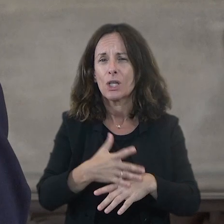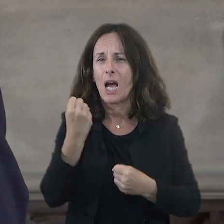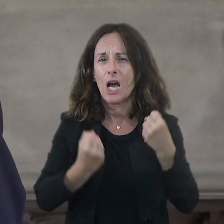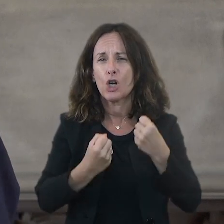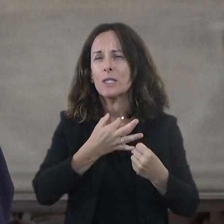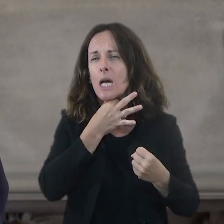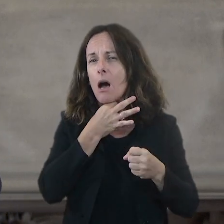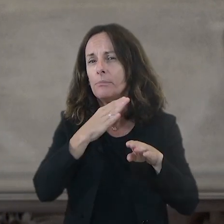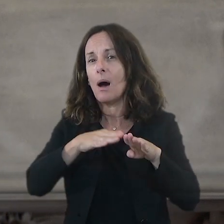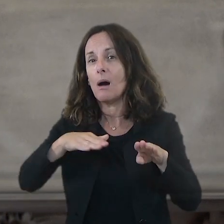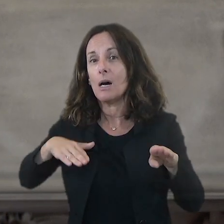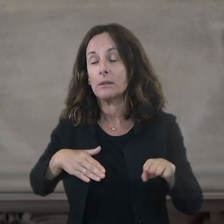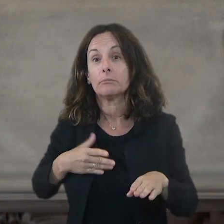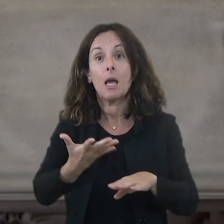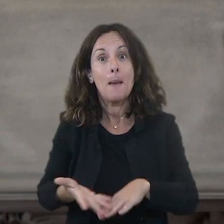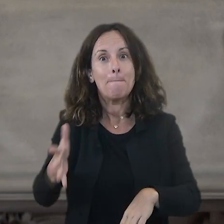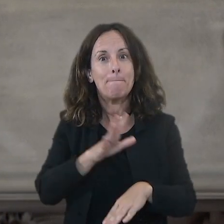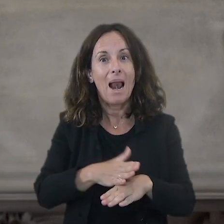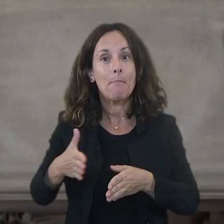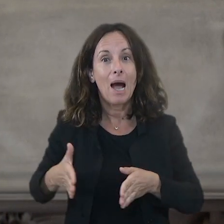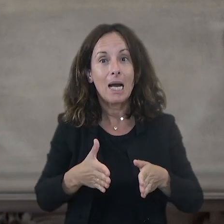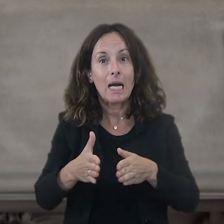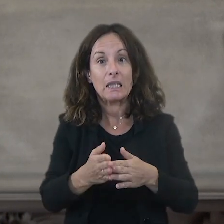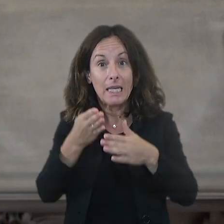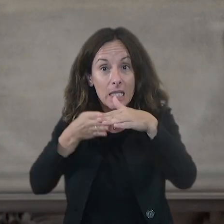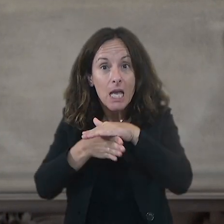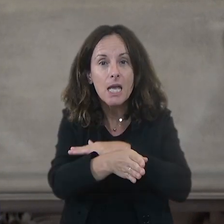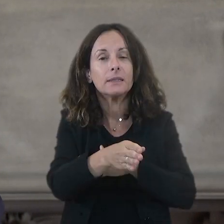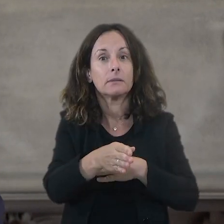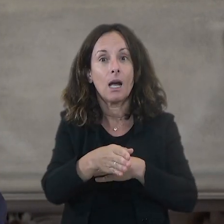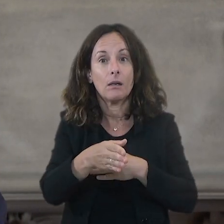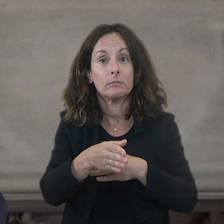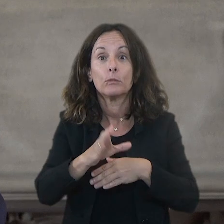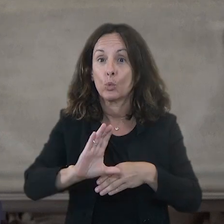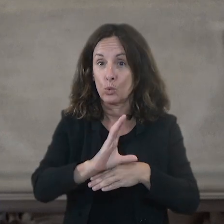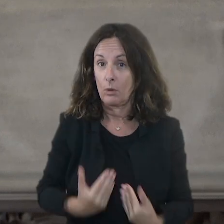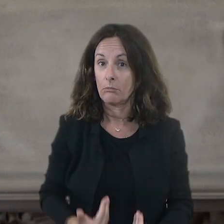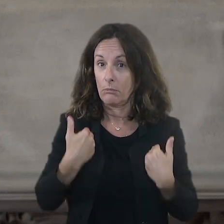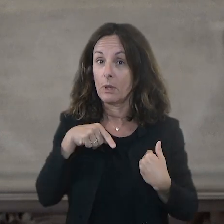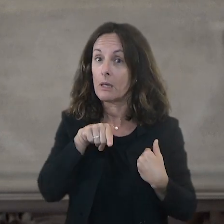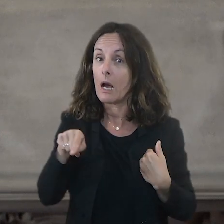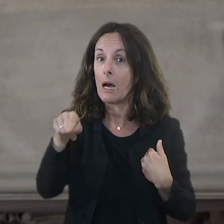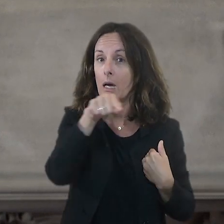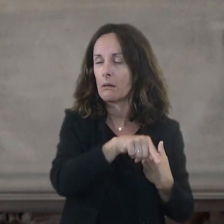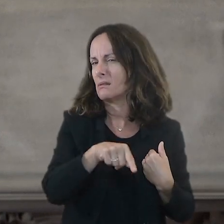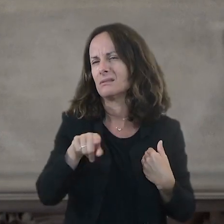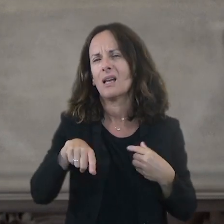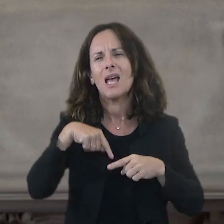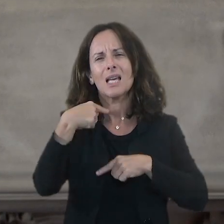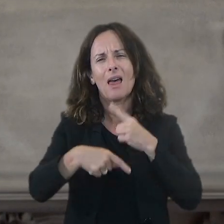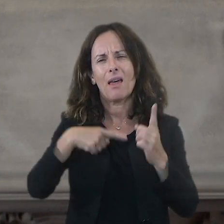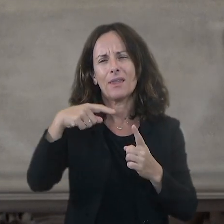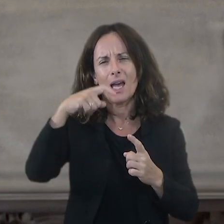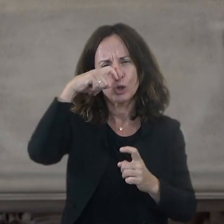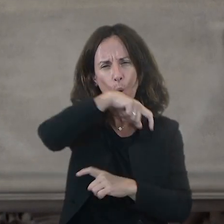està embossada i concretament totes les entrades a Palma, que són responsabilitat de la institució insular, estan embossades pràcticament